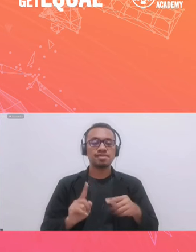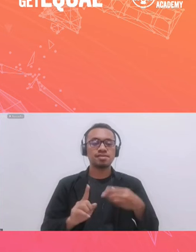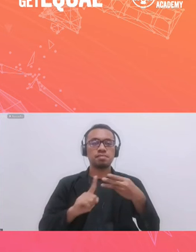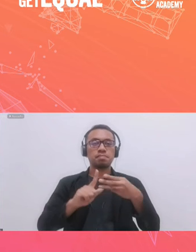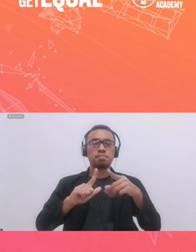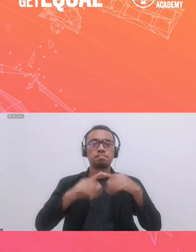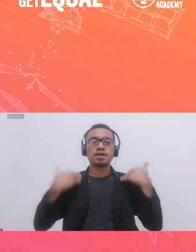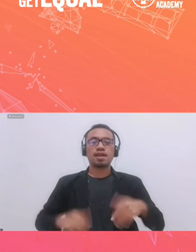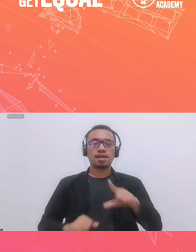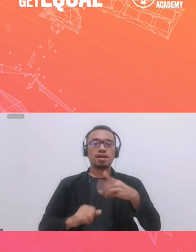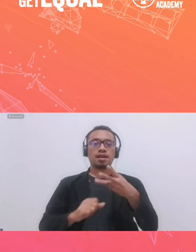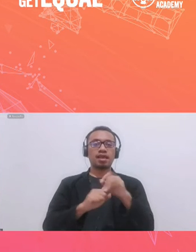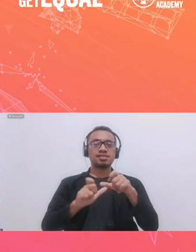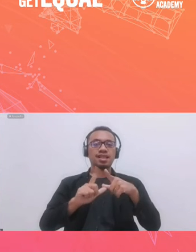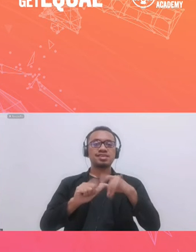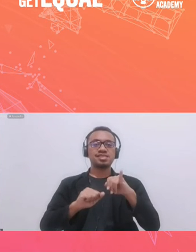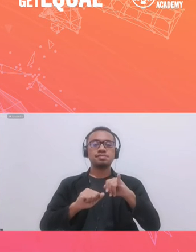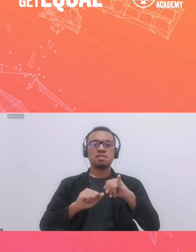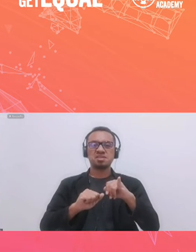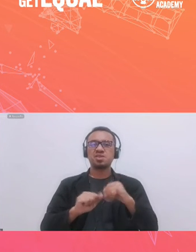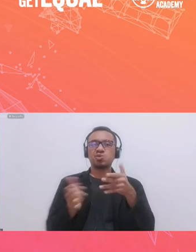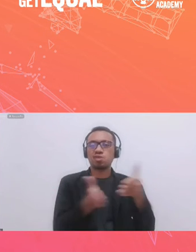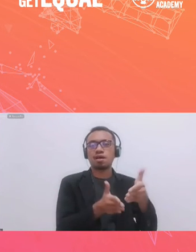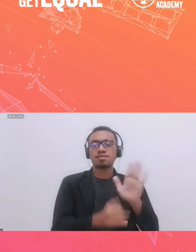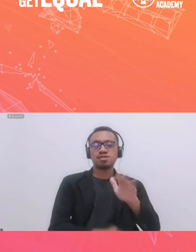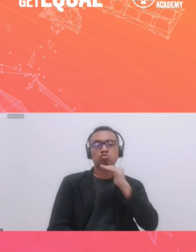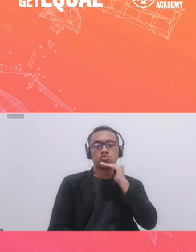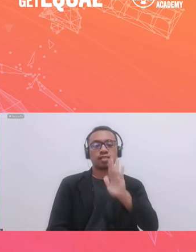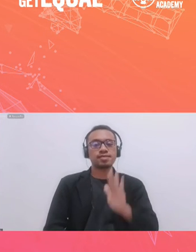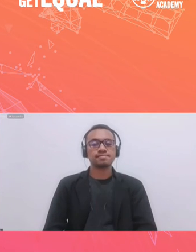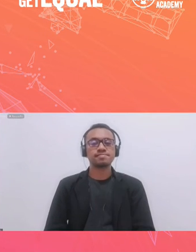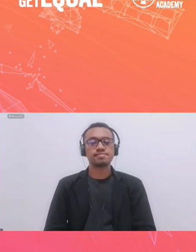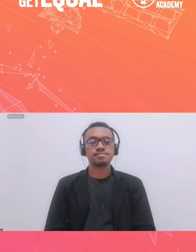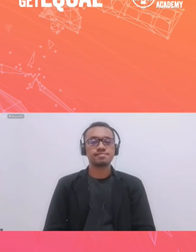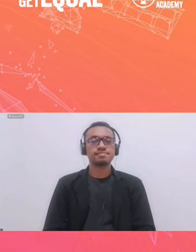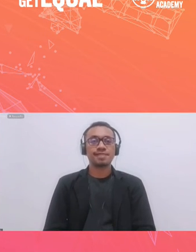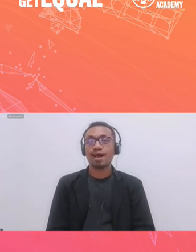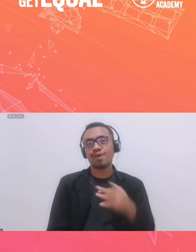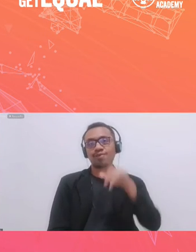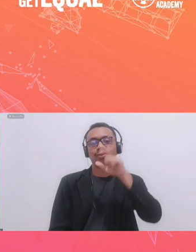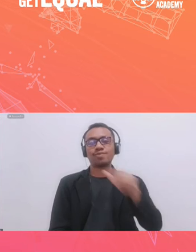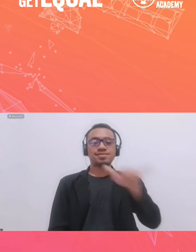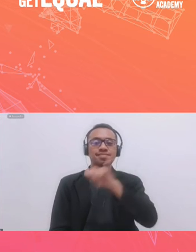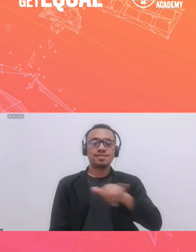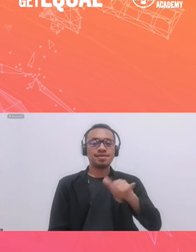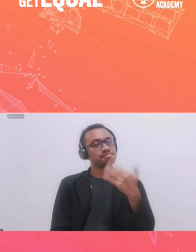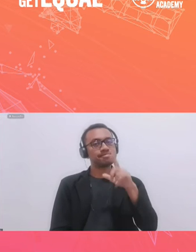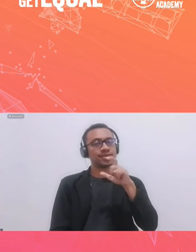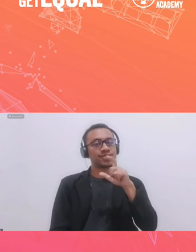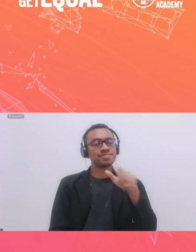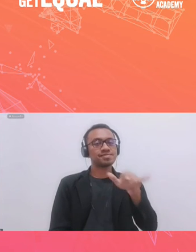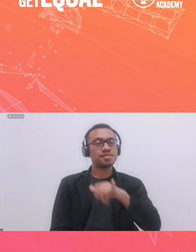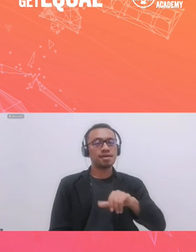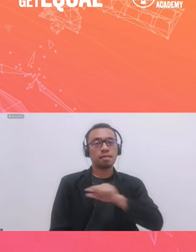masih ketahan. Kita tunggu aja. Baik. Terima kasih Pak Farhan komitmennya. Amin. Baik, mari kita foto bersama dulu. Silakan rekan-rekan